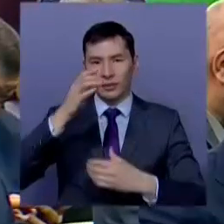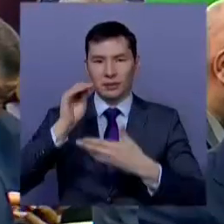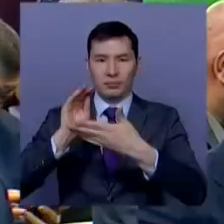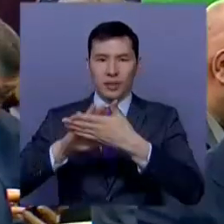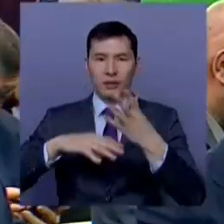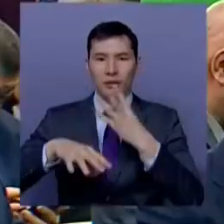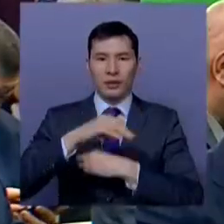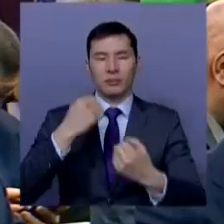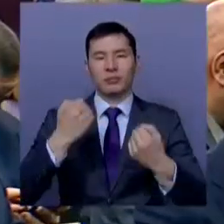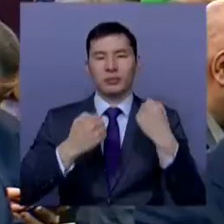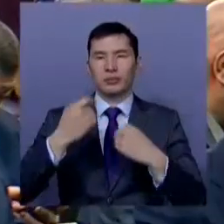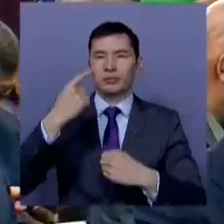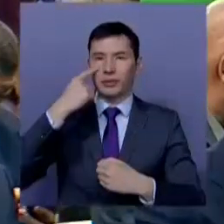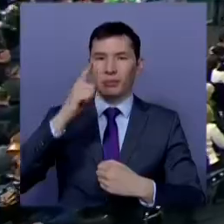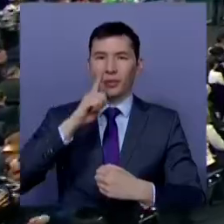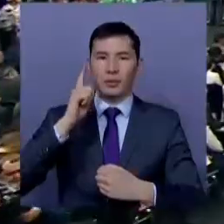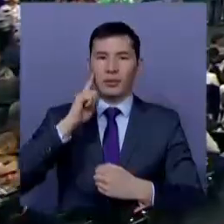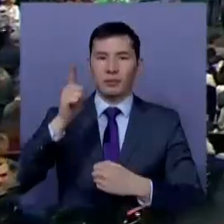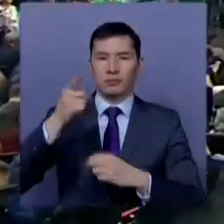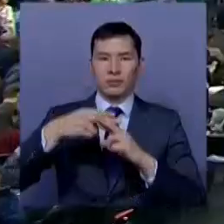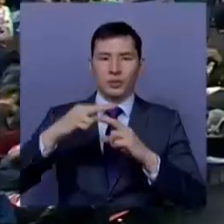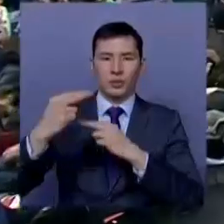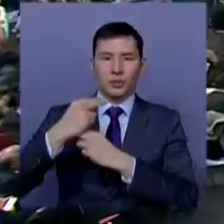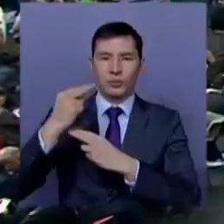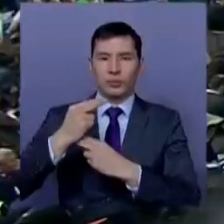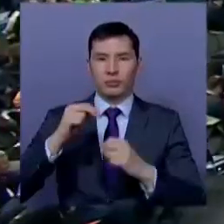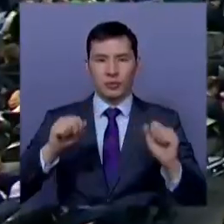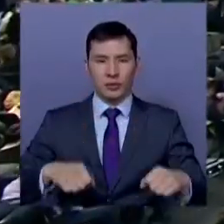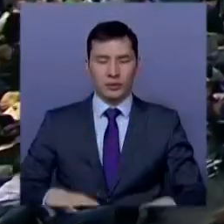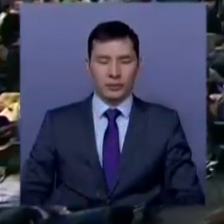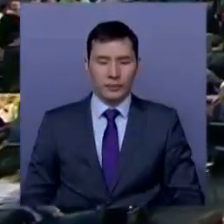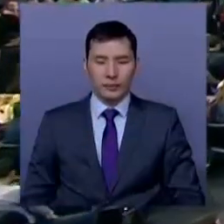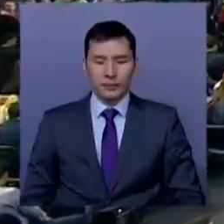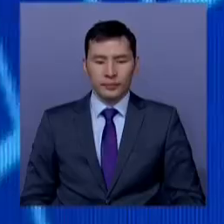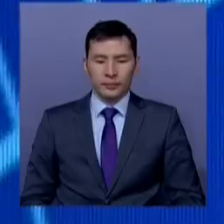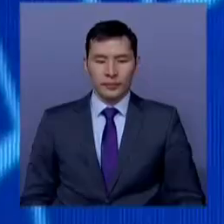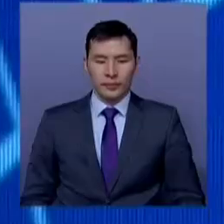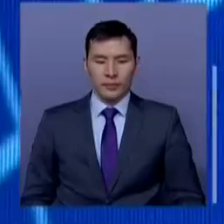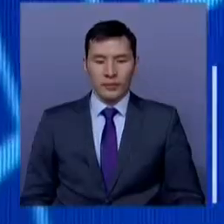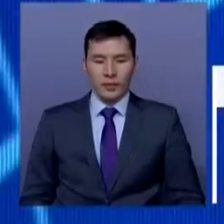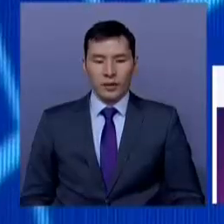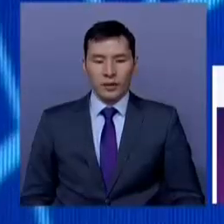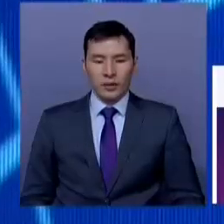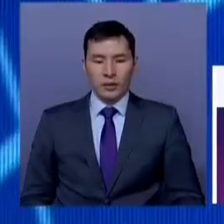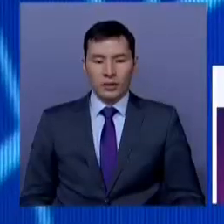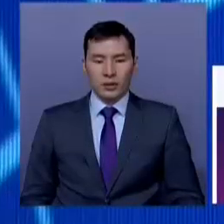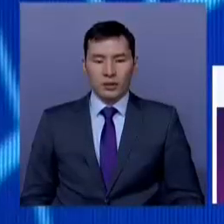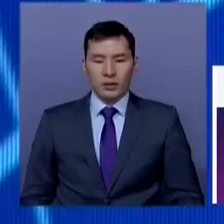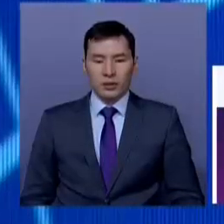бір, екіншіден жастарға бұл патриоттық тәрбие берер еді. Рахмет. Ну, нақыл сөздер